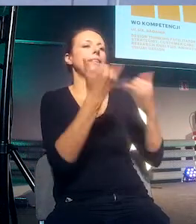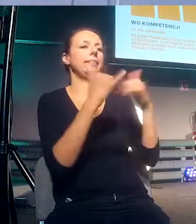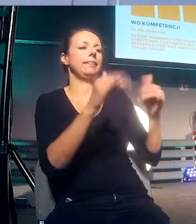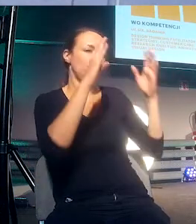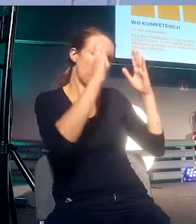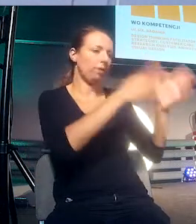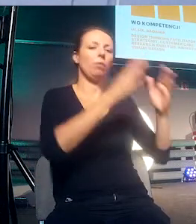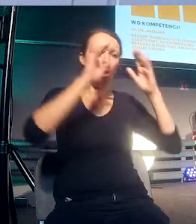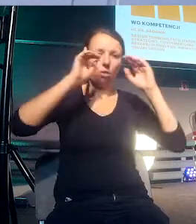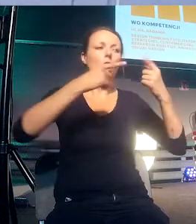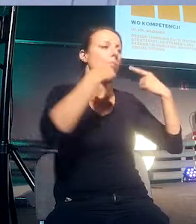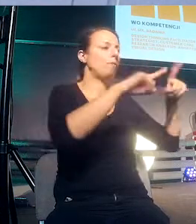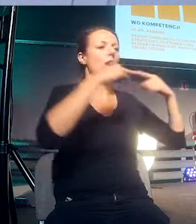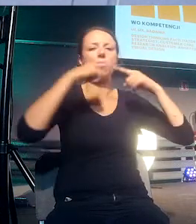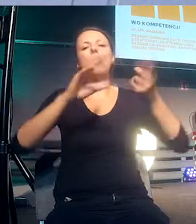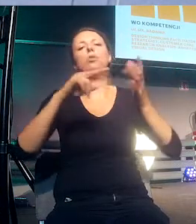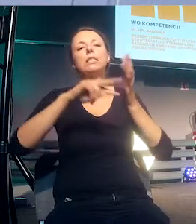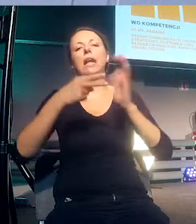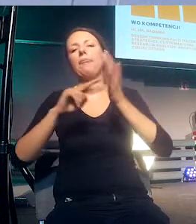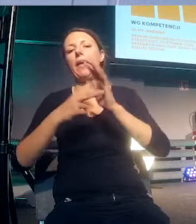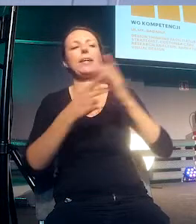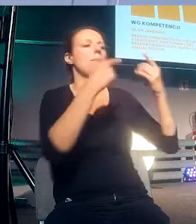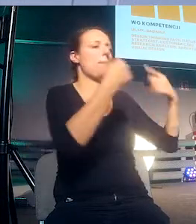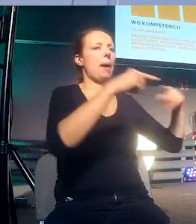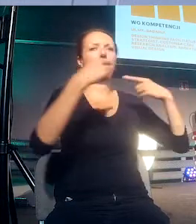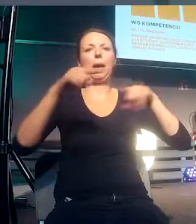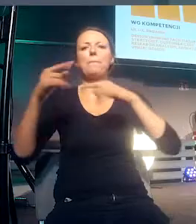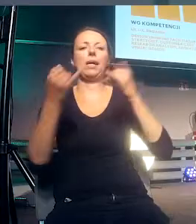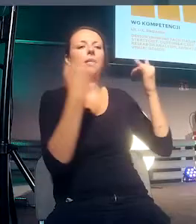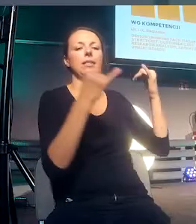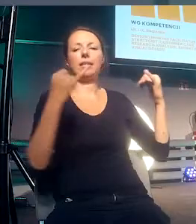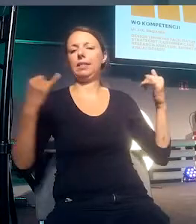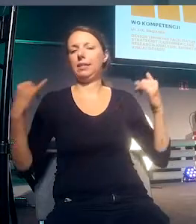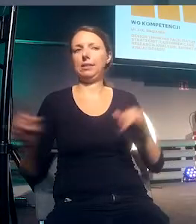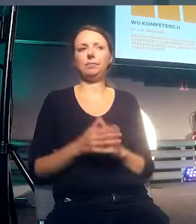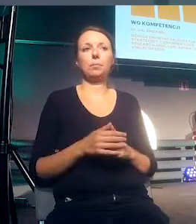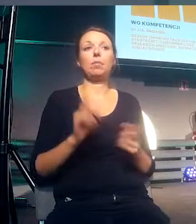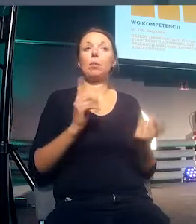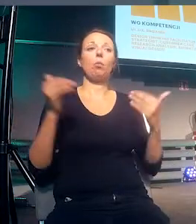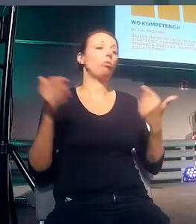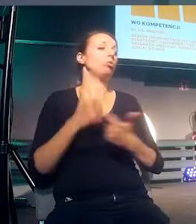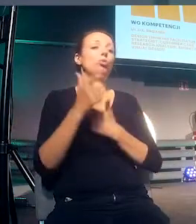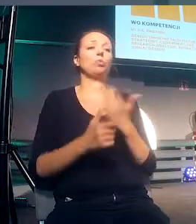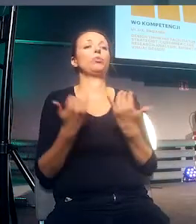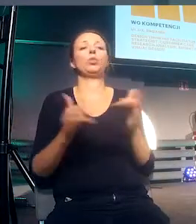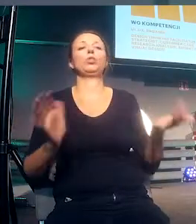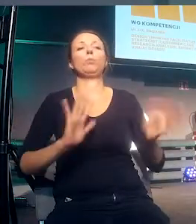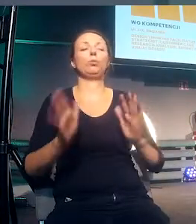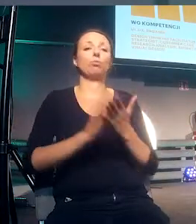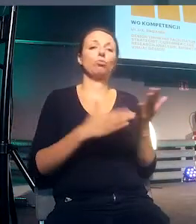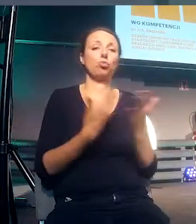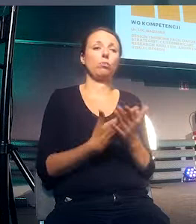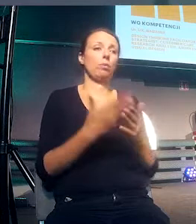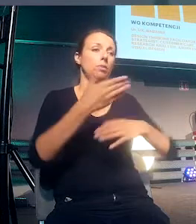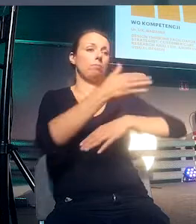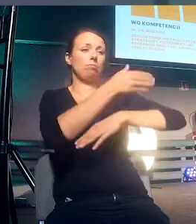jest odpowiedzialny za strategię. Można też zrobić to inaczej, czyli podzielić się według zakresu projektu,